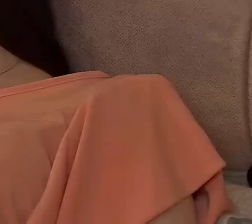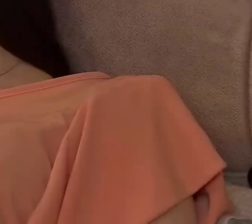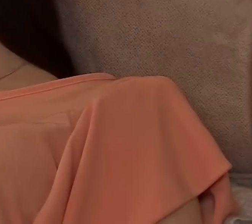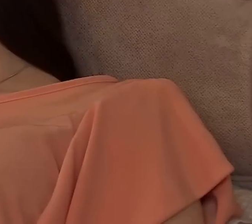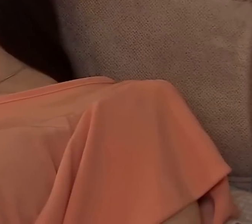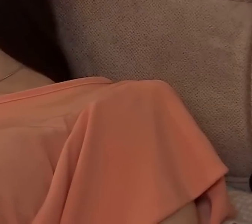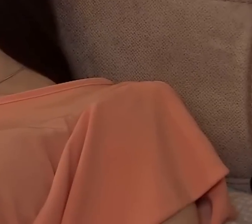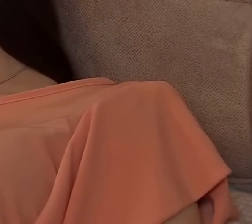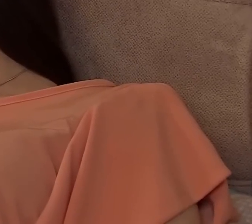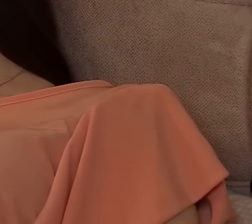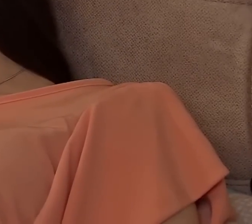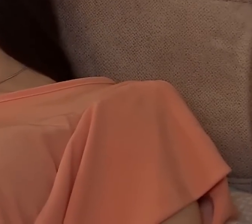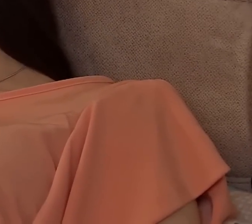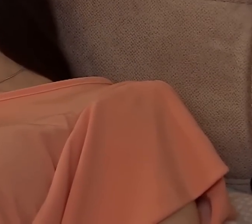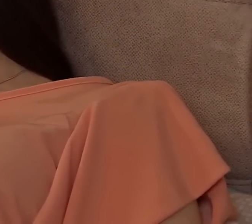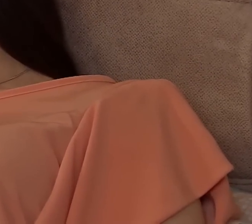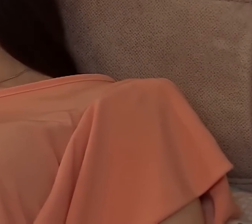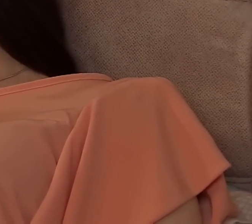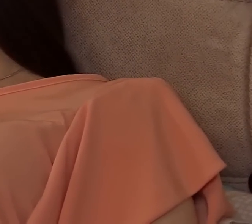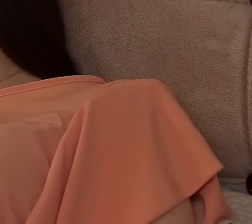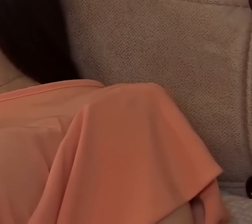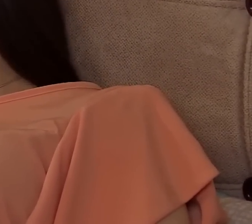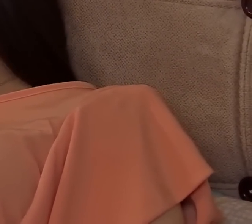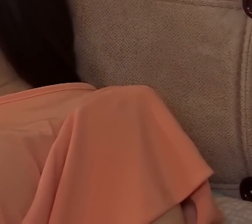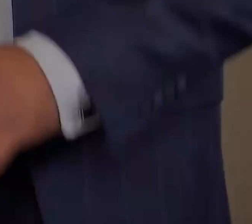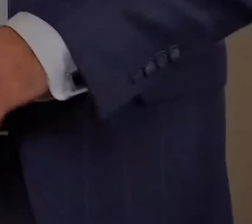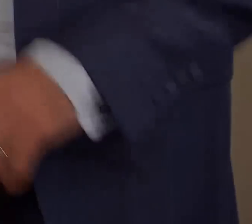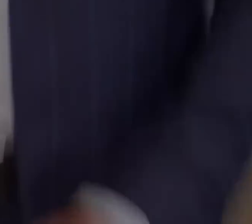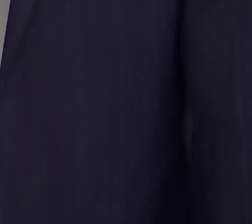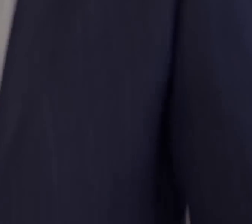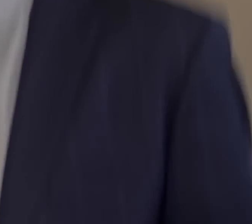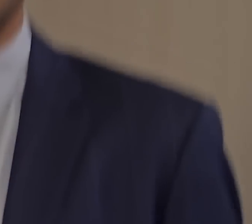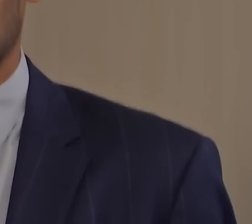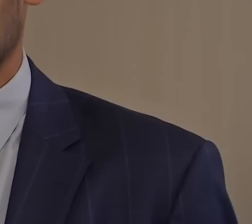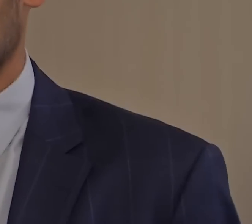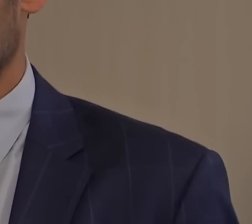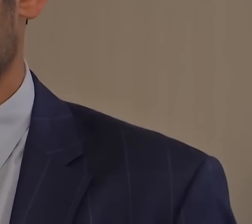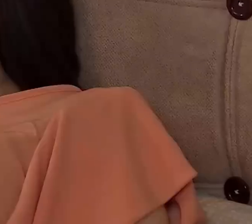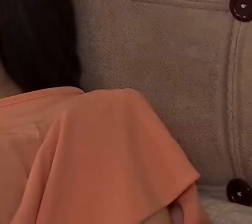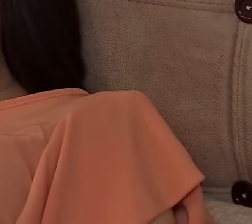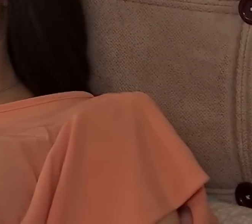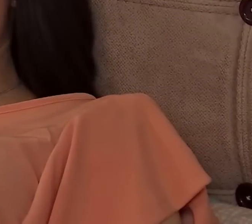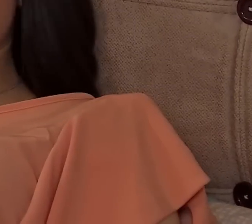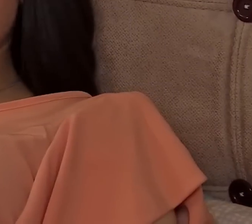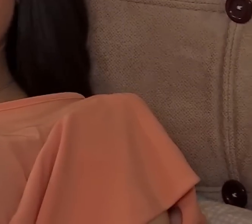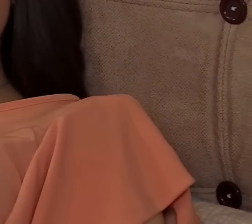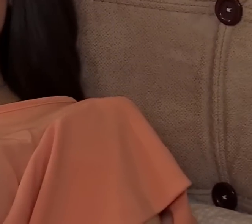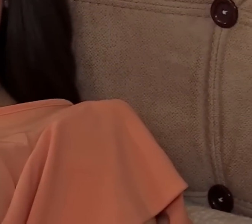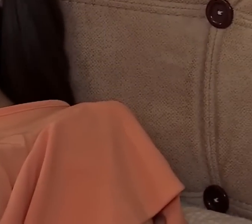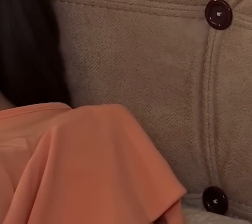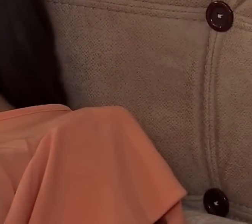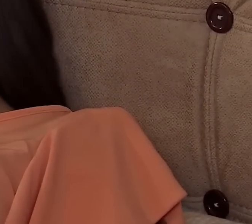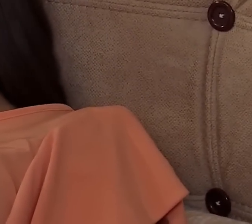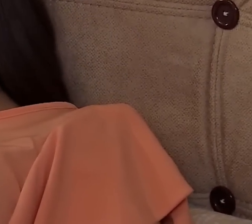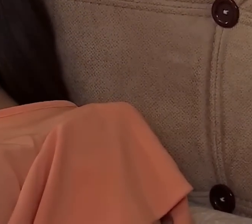Zehra'nın başı dikleştirip sırtını yasladığı yastıklardan hafifçe sağ omzuna düşmüş. Başını oynatıp kımıldanınca Ömer elindeki minik